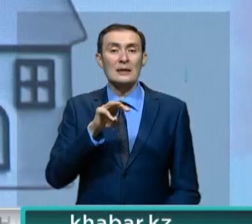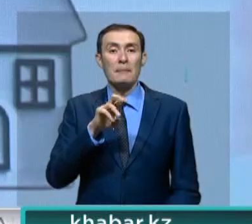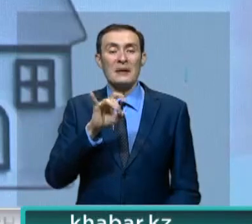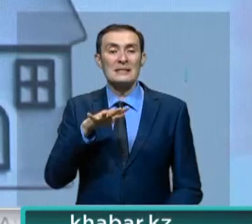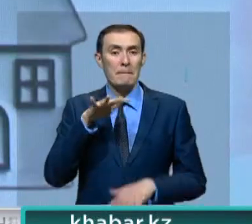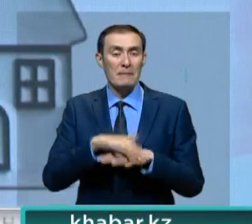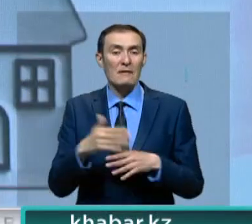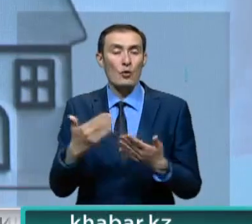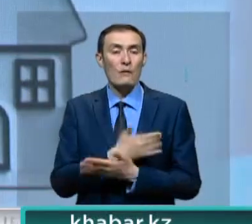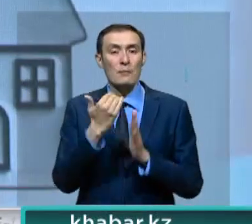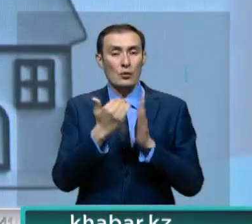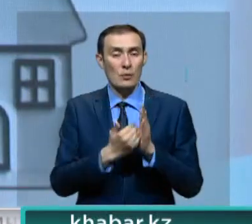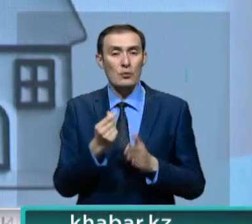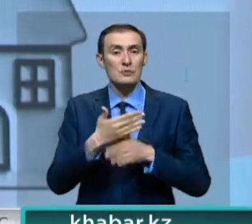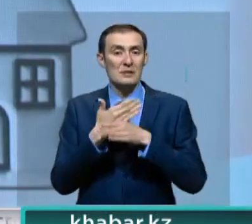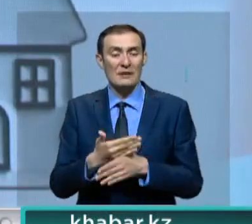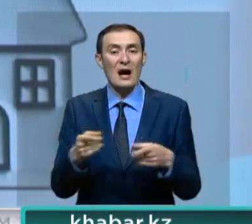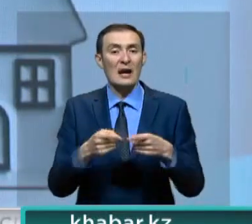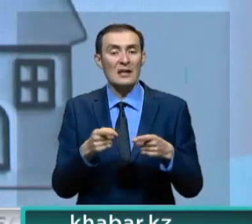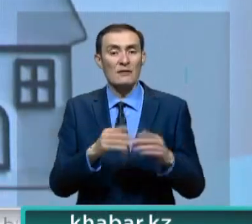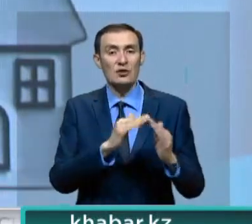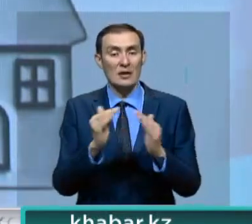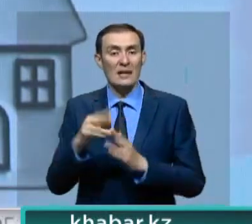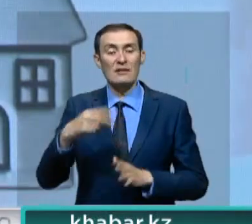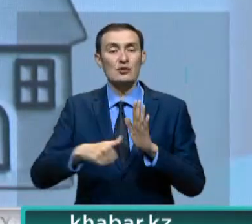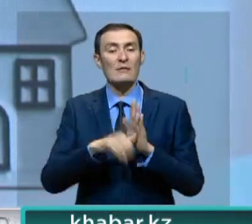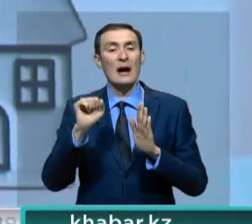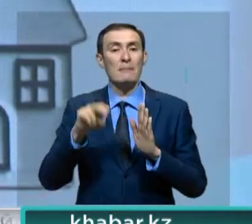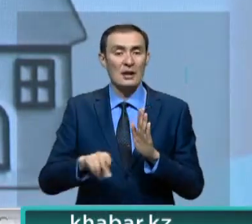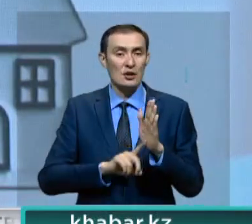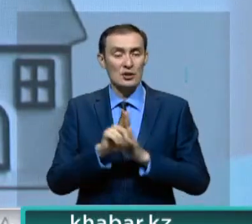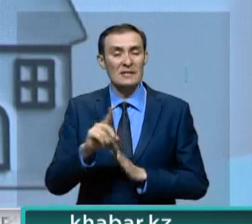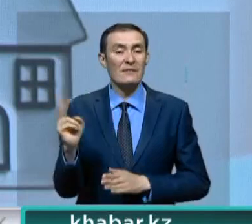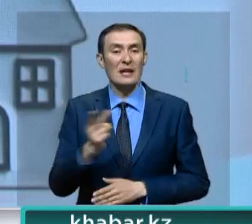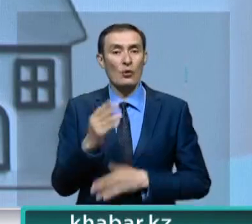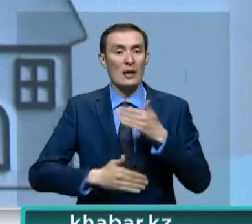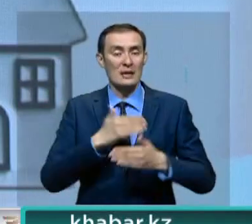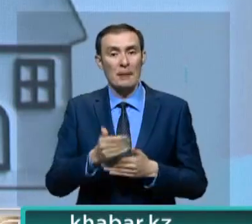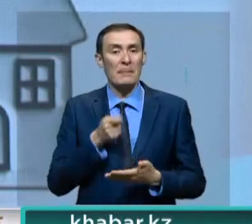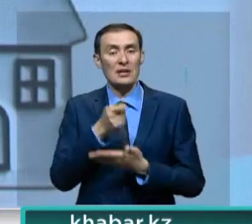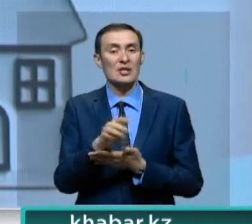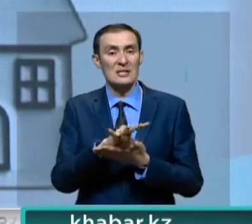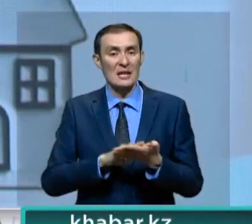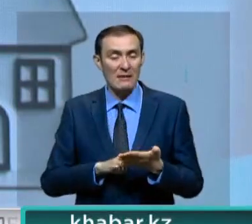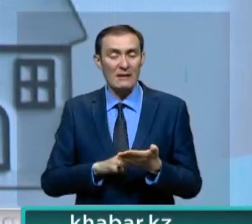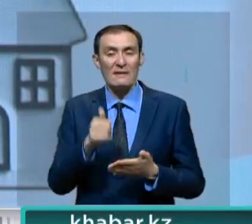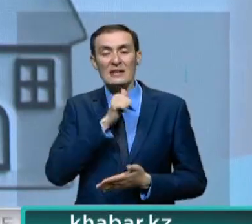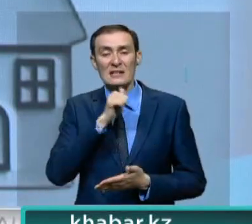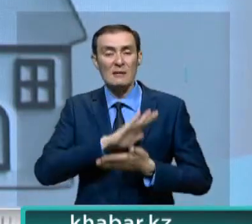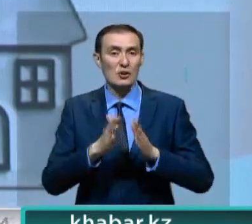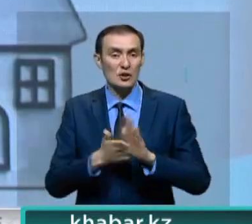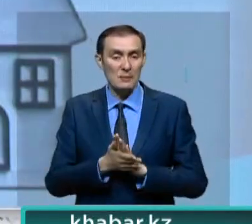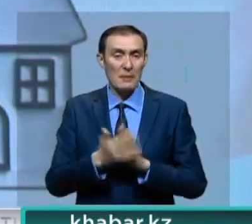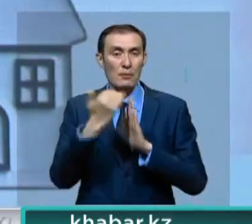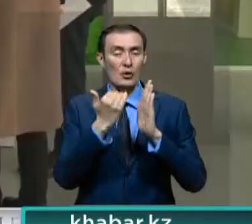на участие в новой программе по субсидированию арендного жилья. 26 апреля начинается второй этап подачи заявок. В тестовом режиме